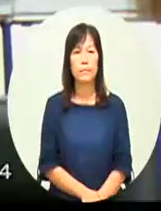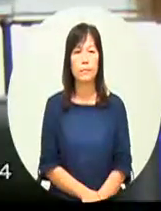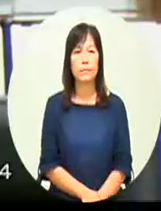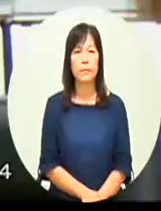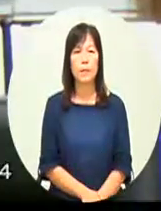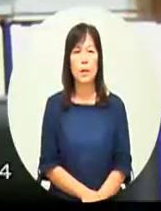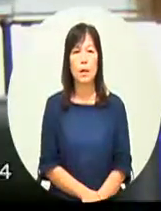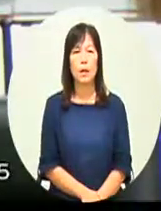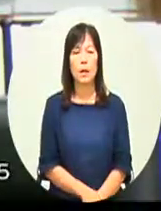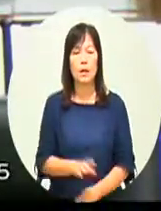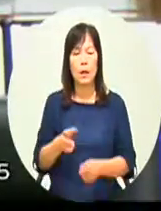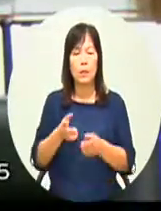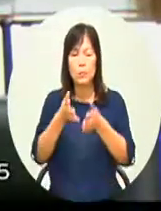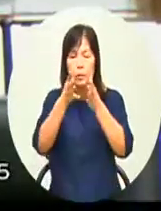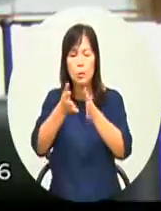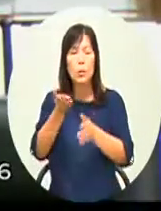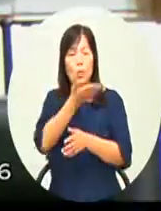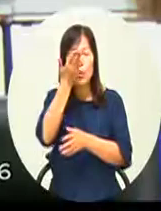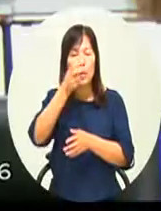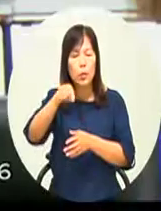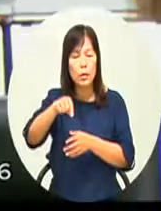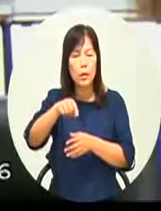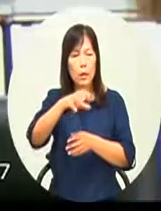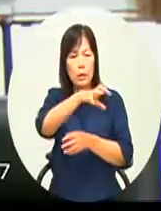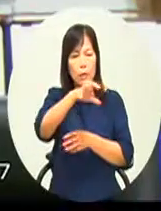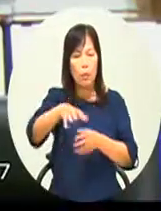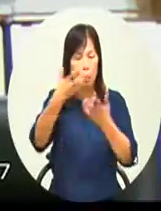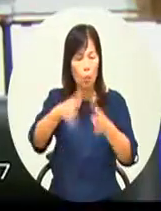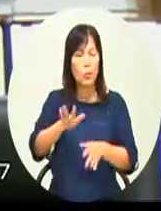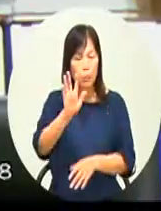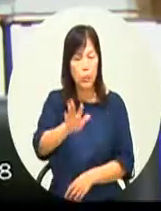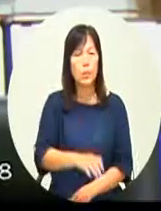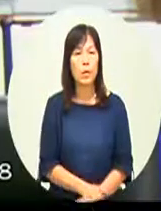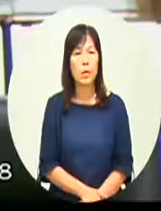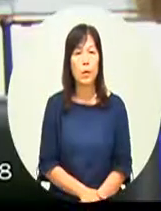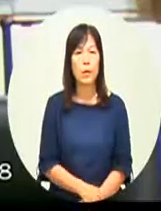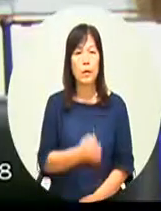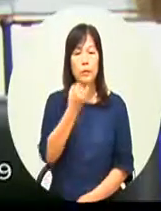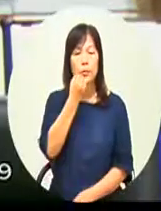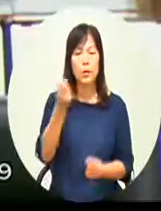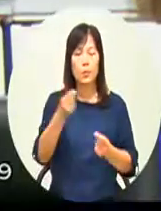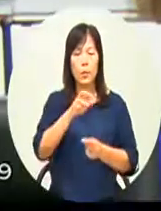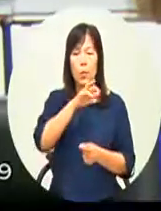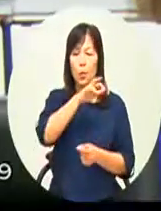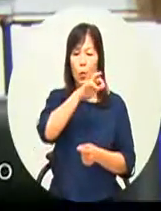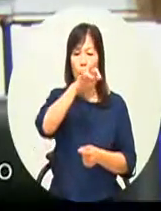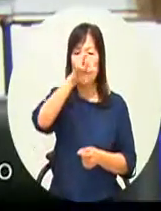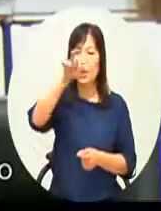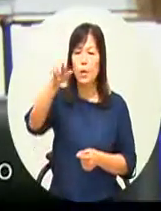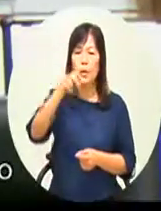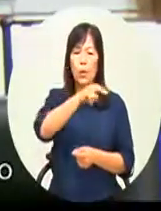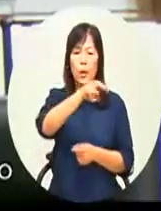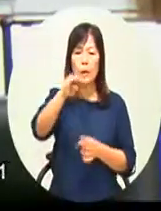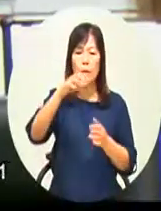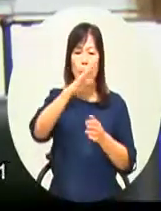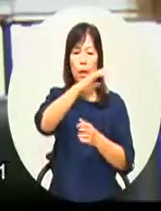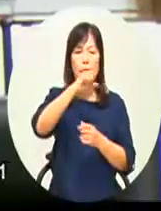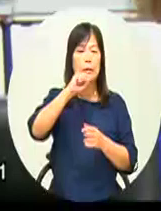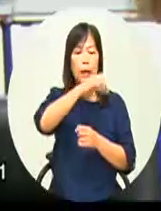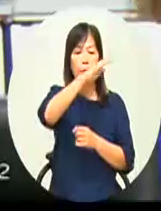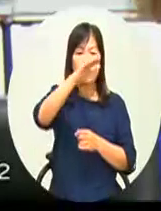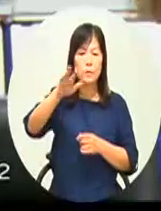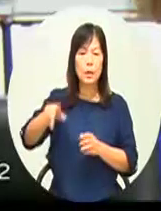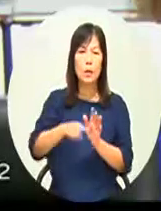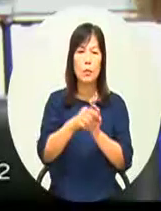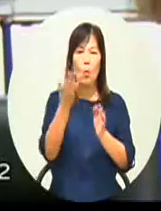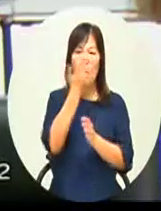要发展观光的地方非常的多，当我们坐飞机看到台湾的山真的是